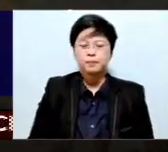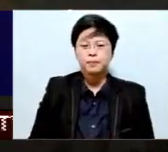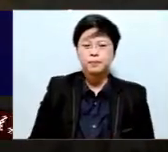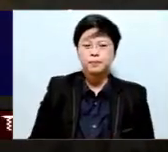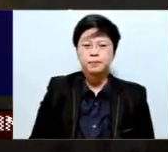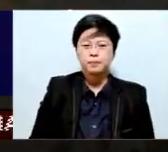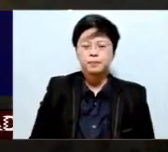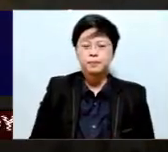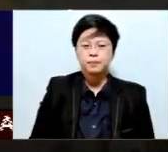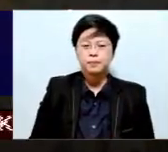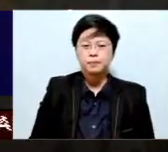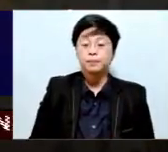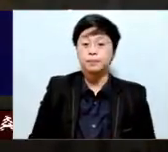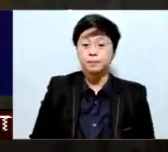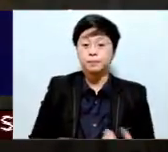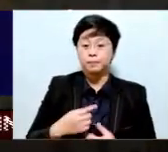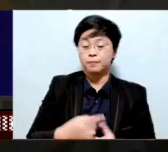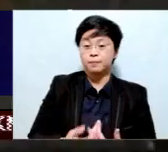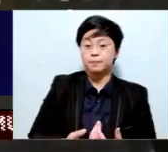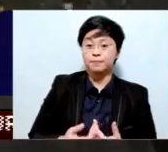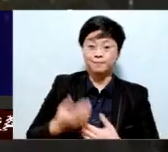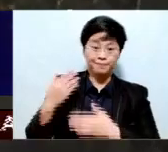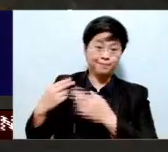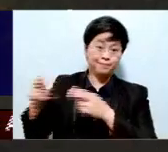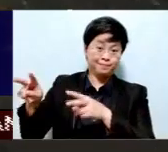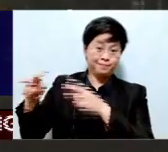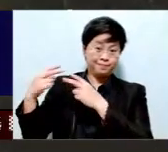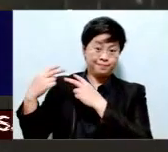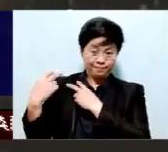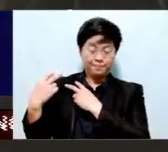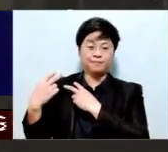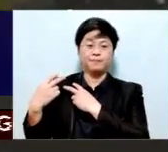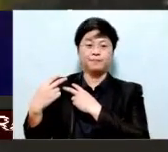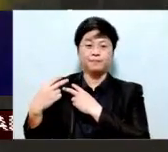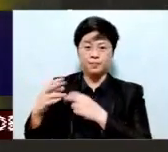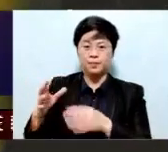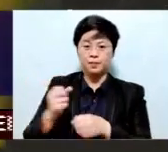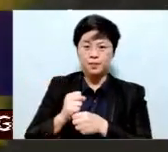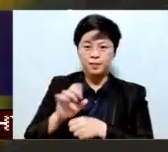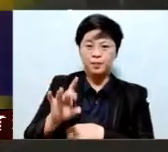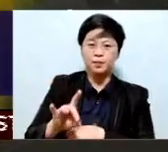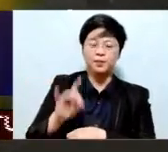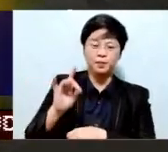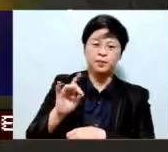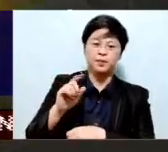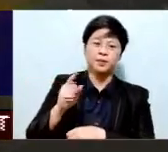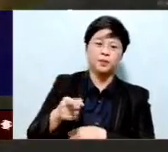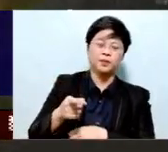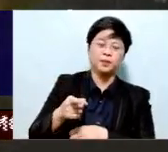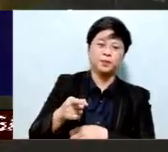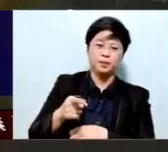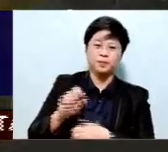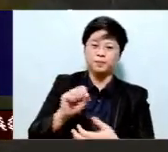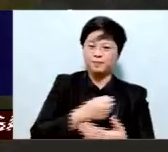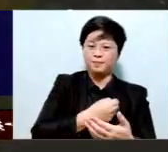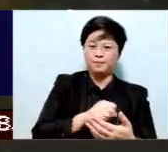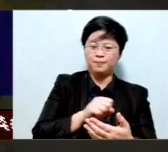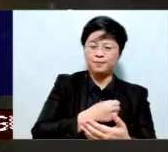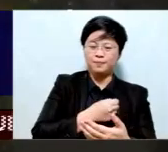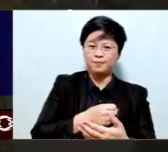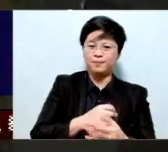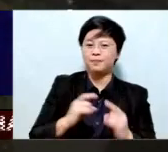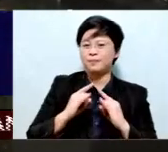Speaking of nostalgia, kinanta rin ni Joe Jonas ang Gotta Find You mula sa hit 2008 musical film na Camp Rock.